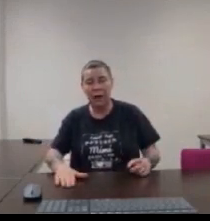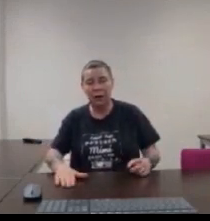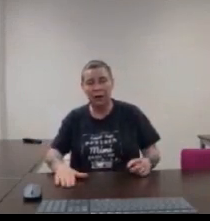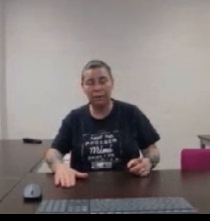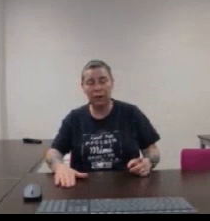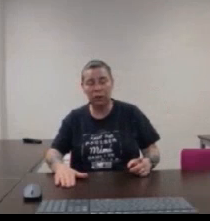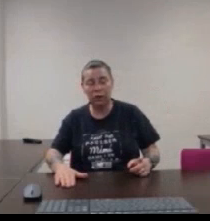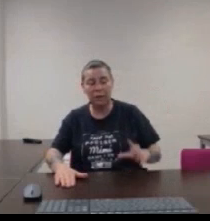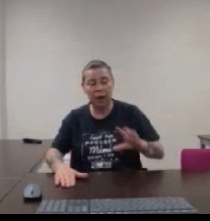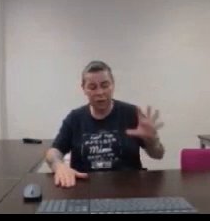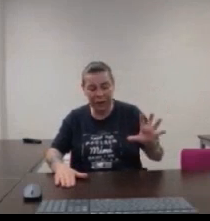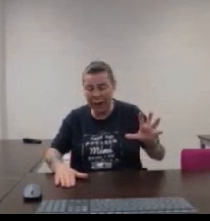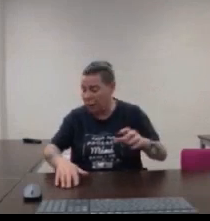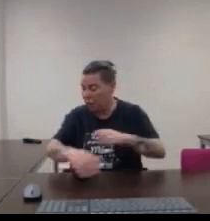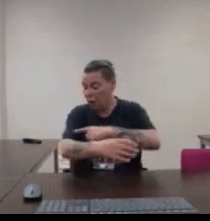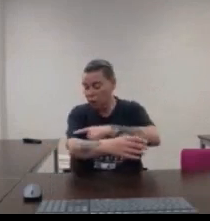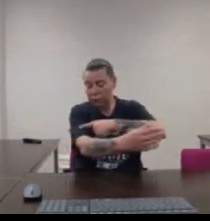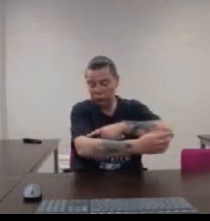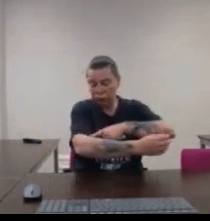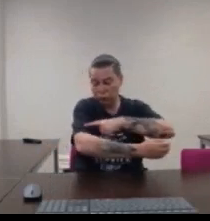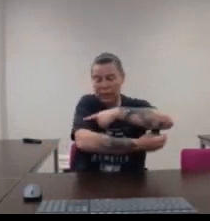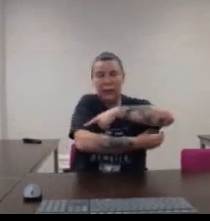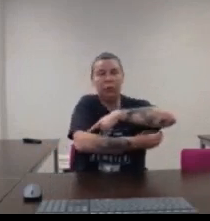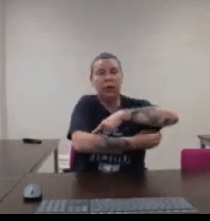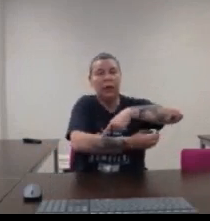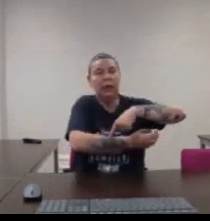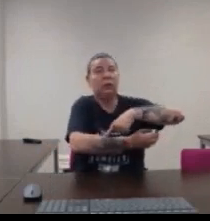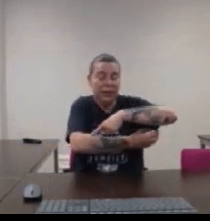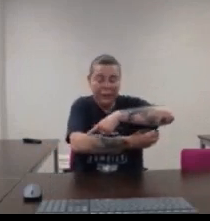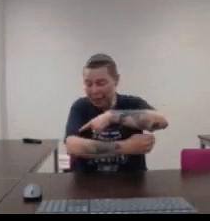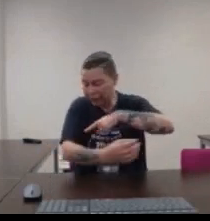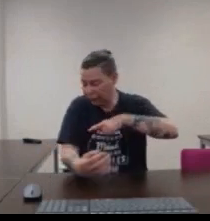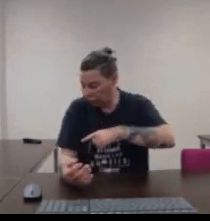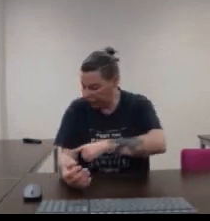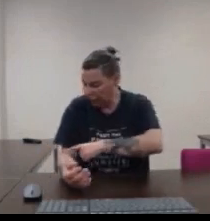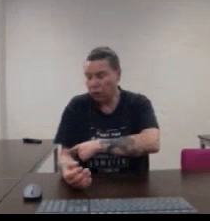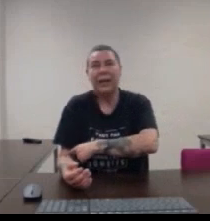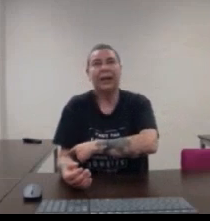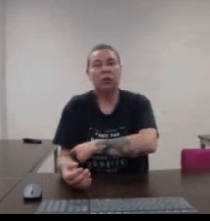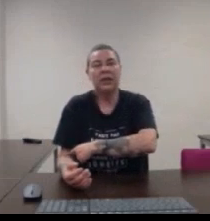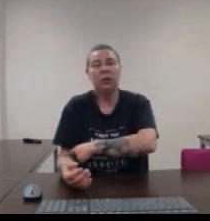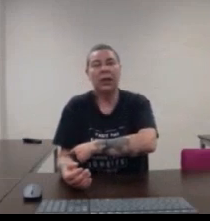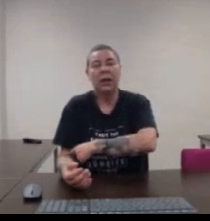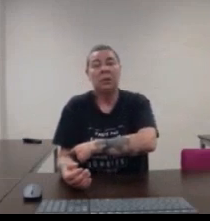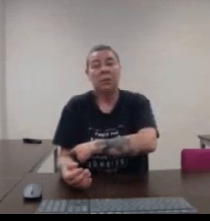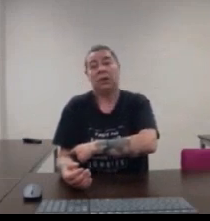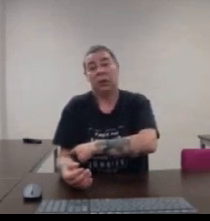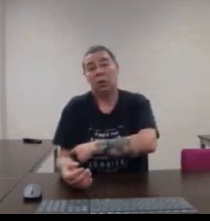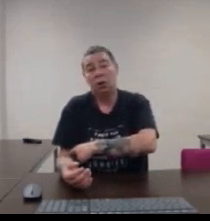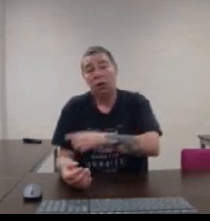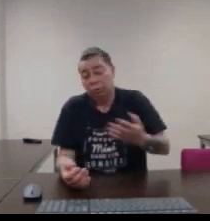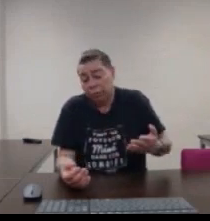sur le schéma général, au niveau des coudes, l'idéal c'est de tendre vers un angle à 90 degrés.